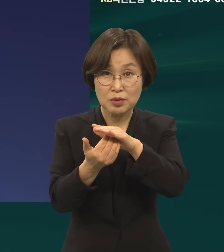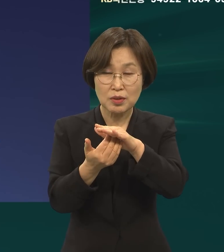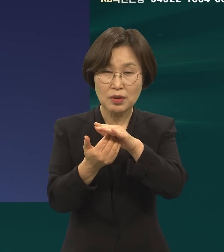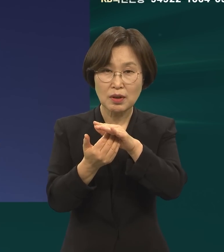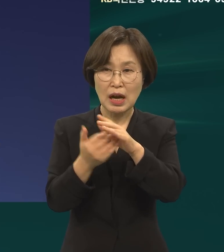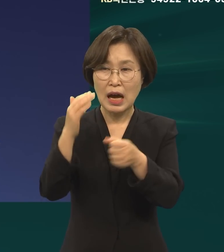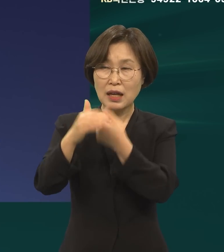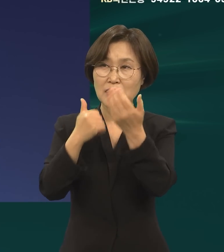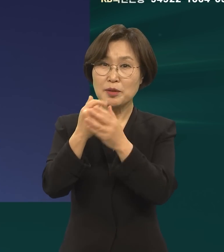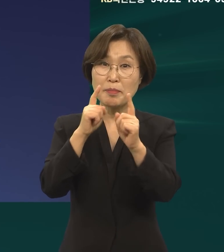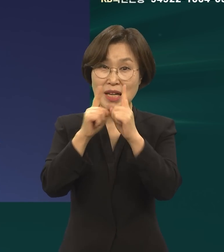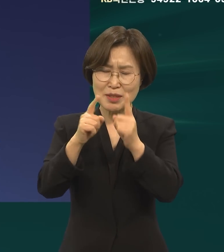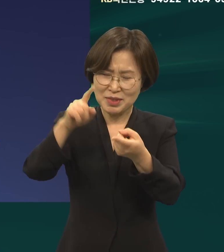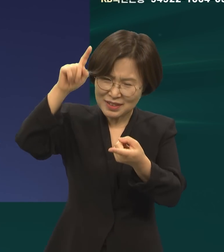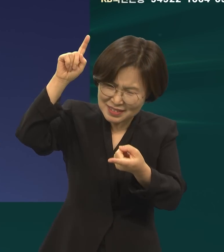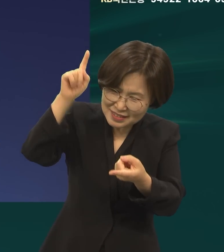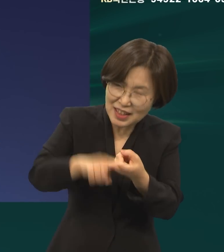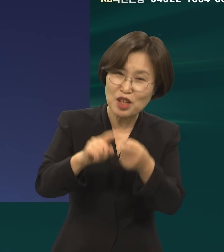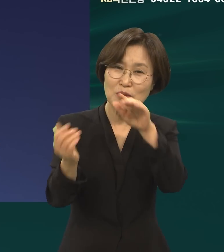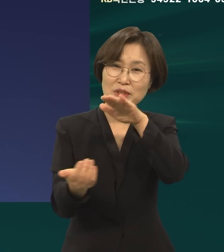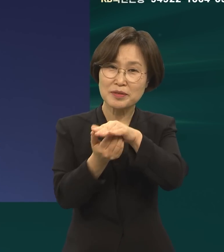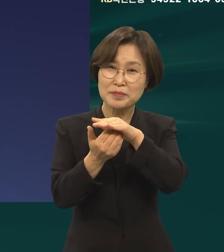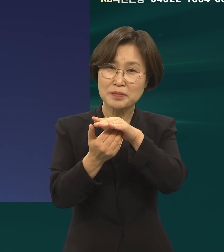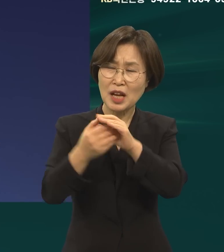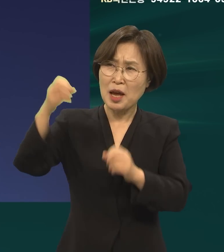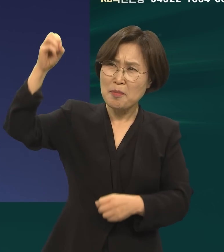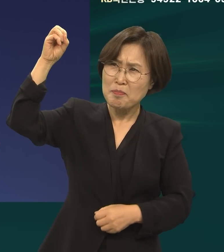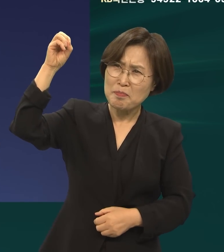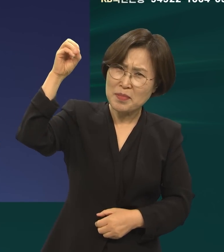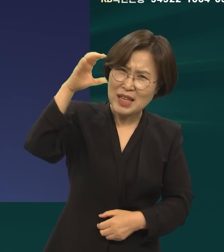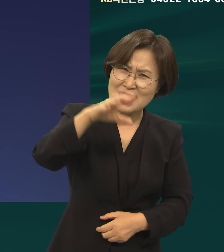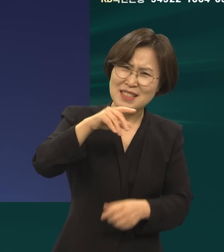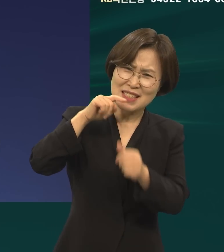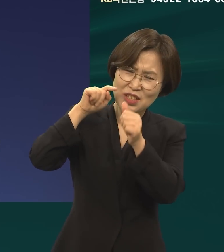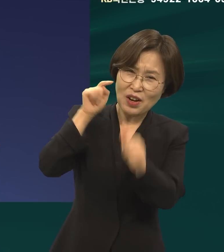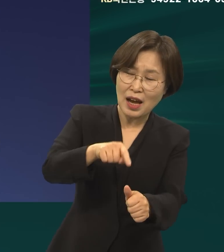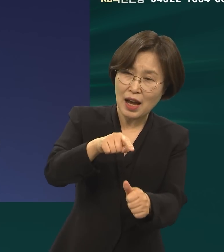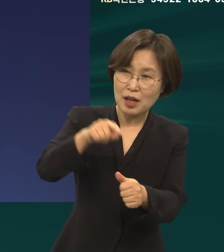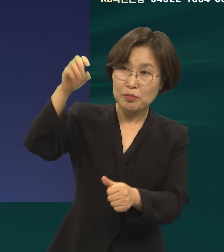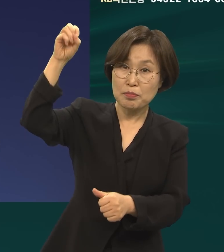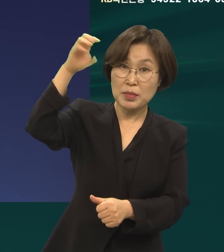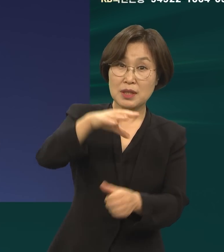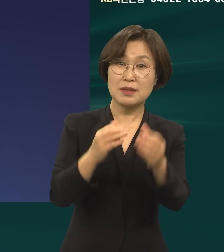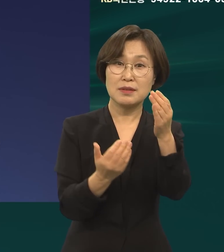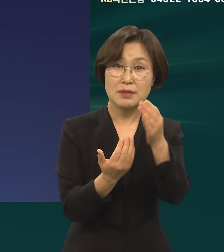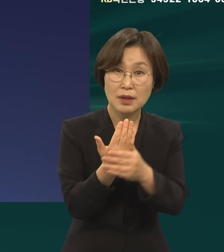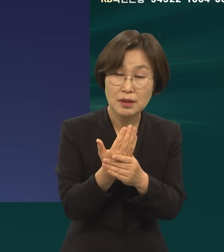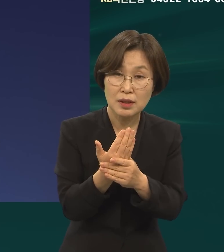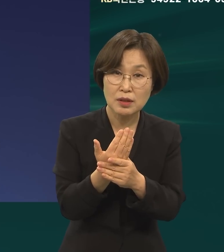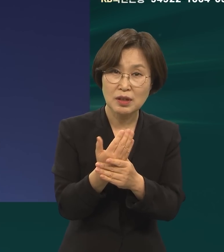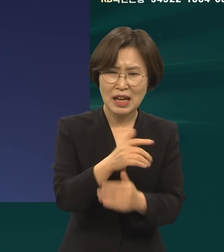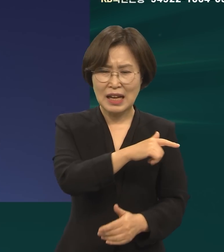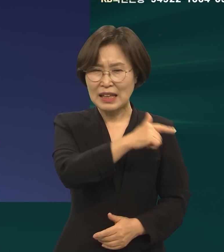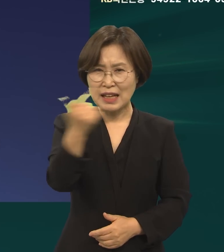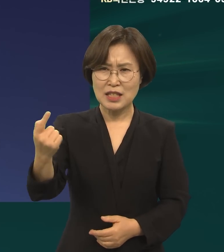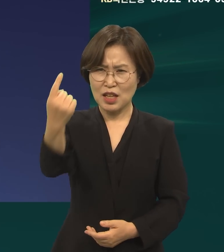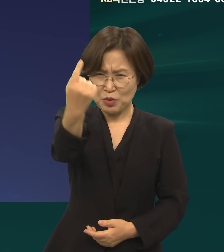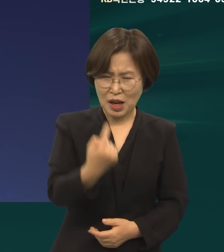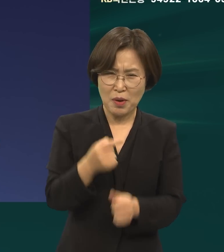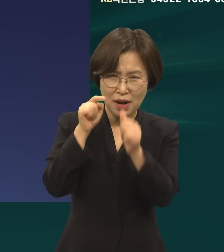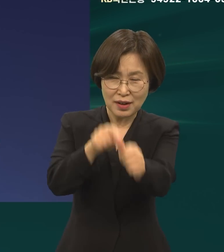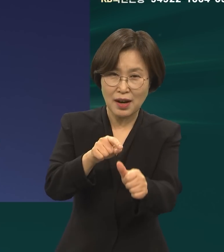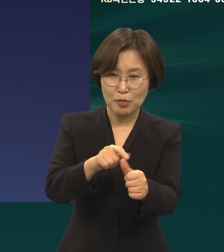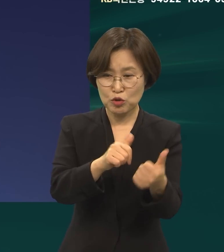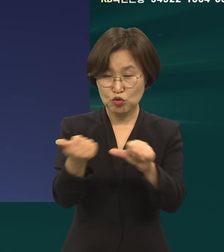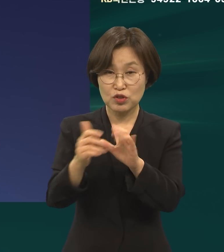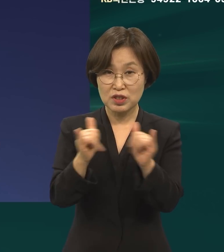하나님 말씀하시면 그대로 되니라. 빛이 있으라 하시면 빛이 나와야 되는 거고, 나사로야 나오너라 하면 죽은